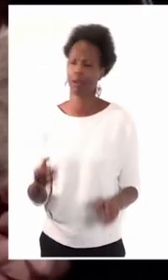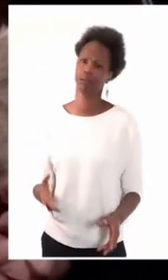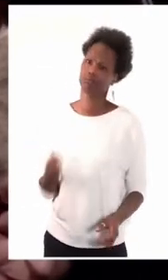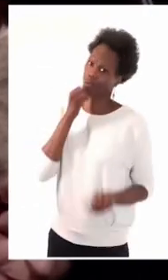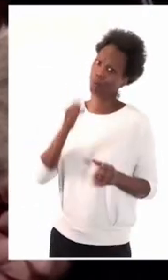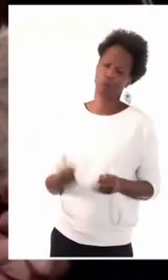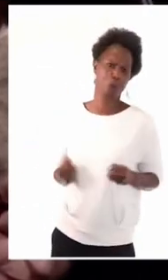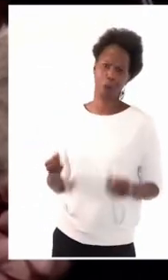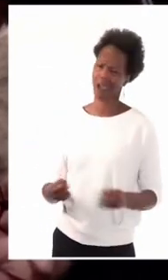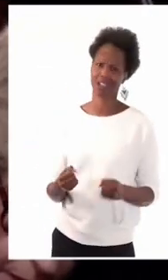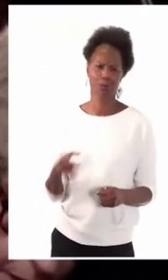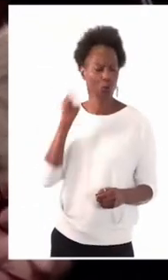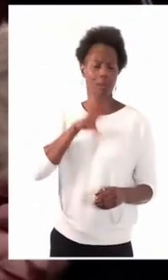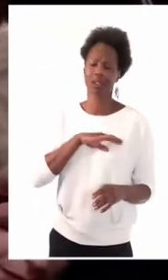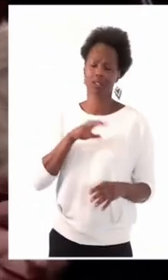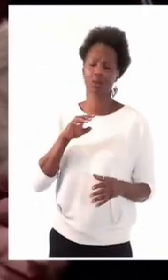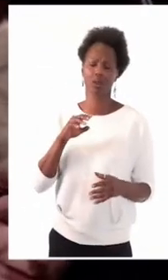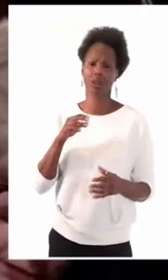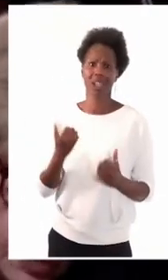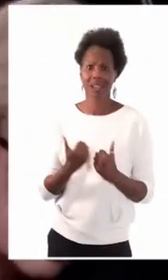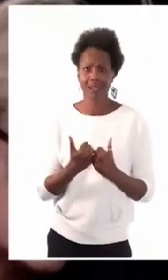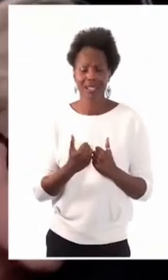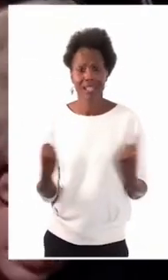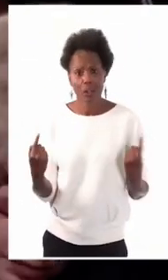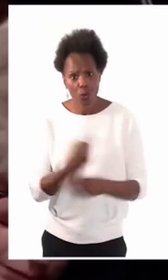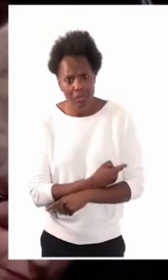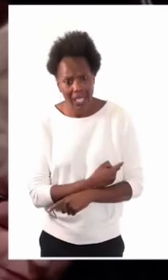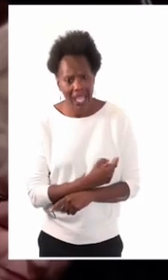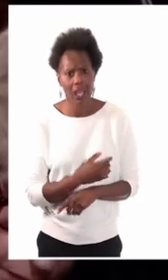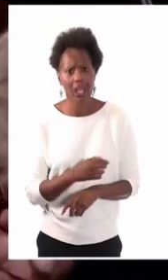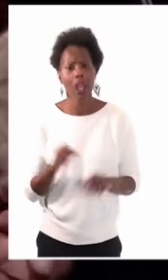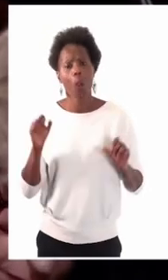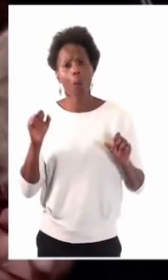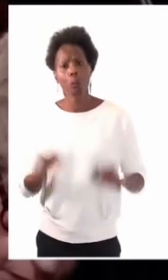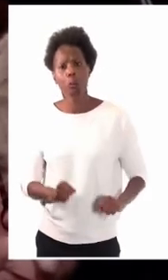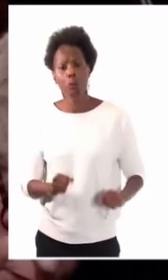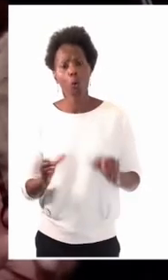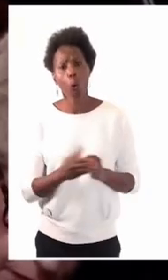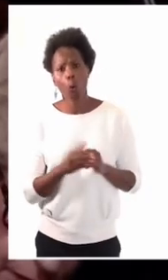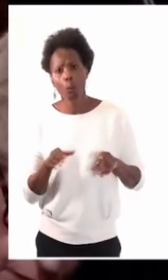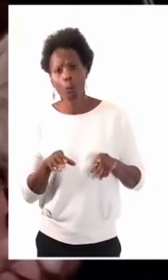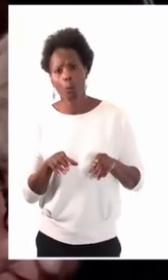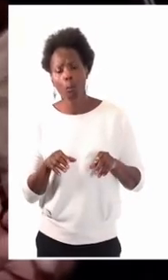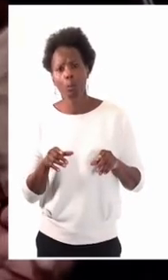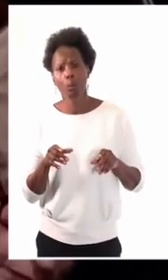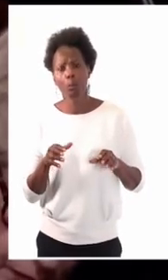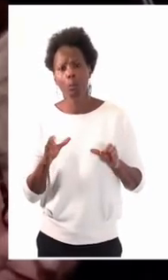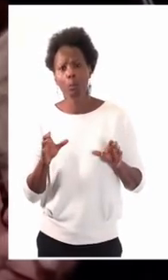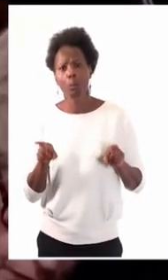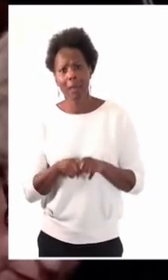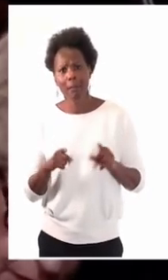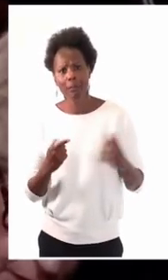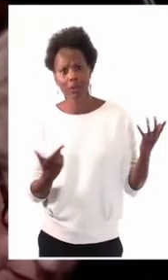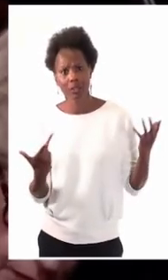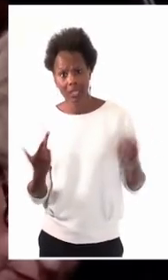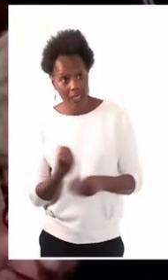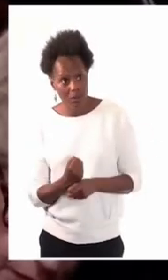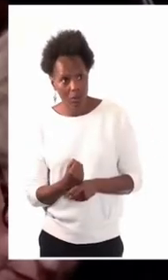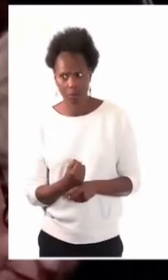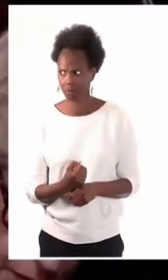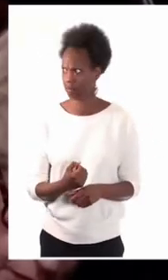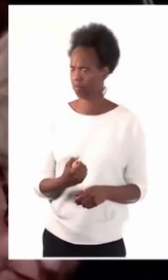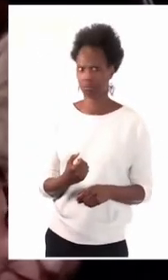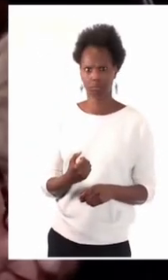précisément l'inverse qui s'est passé. 73 années d'un même pouvoir. Mais enfin, personne n'a été désigné, hein, tout le monde a été élu